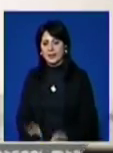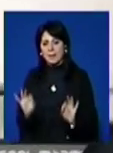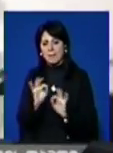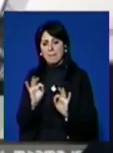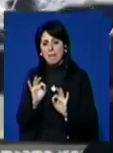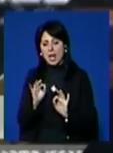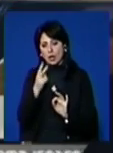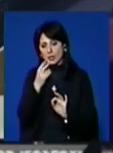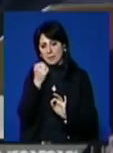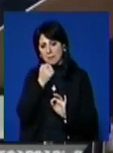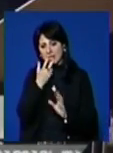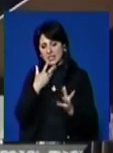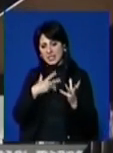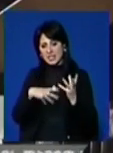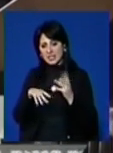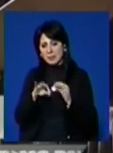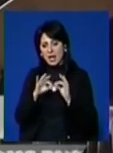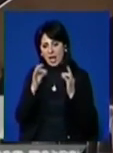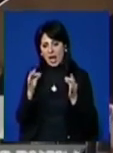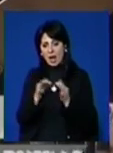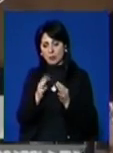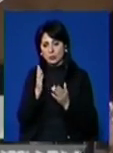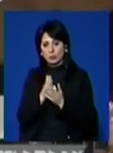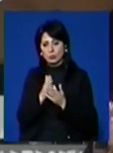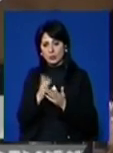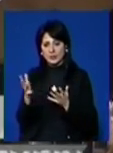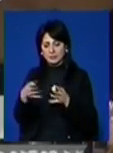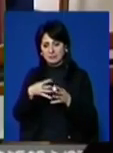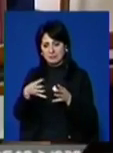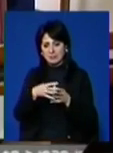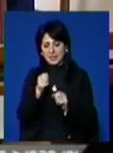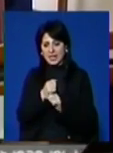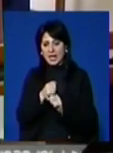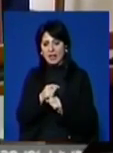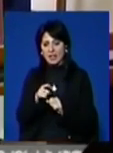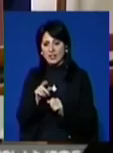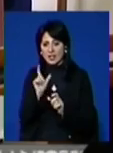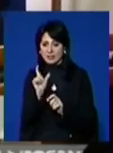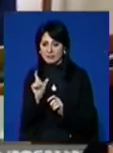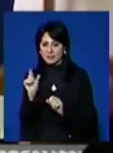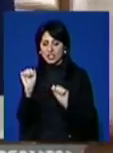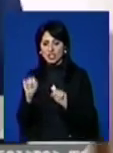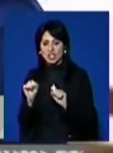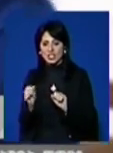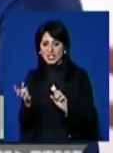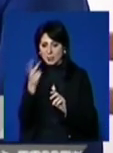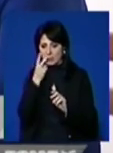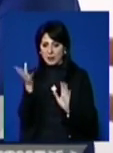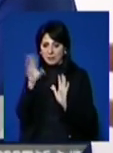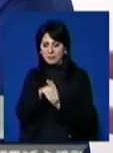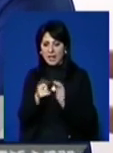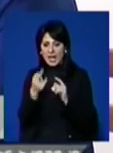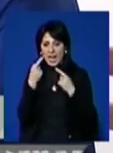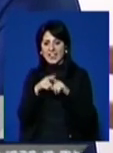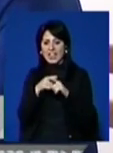მელოდიური და ჟღერადი მასალა მთლიანად აუდიო ფაილების სპექტრულ ტრანსკრიფციებზე აგებული. იმ განუსაზღვრელი შესაძლებლობების მიუხედავად, რასაც